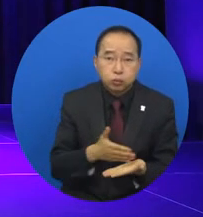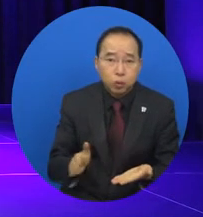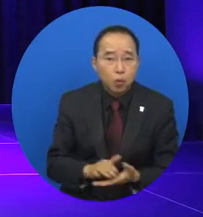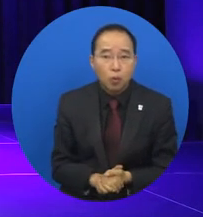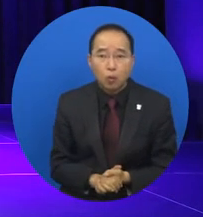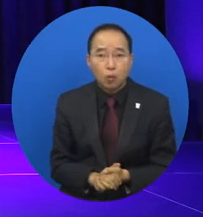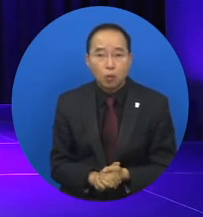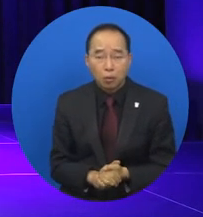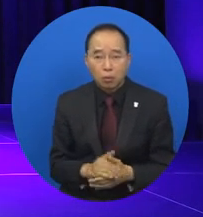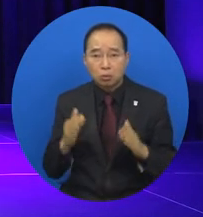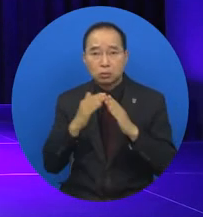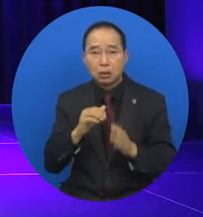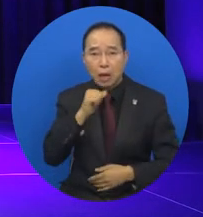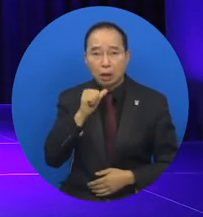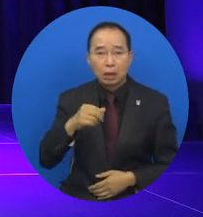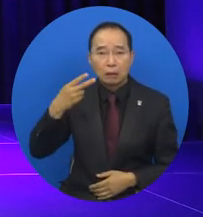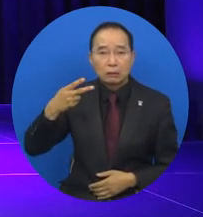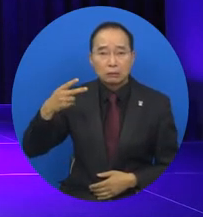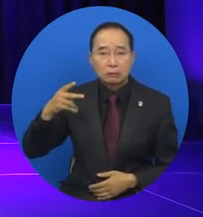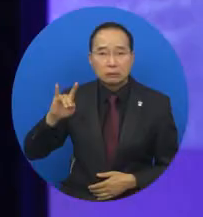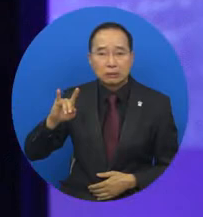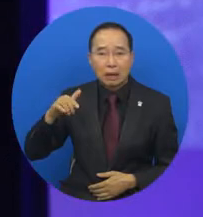하나 없었다는 게 그렇게 서러웠던 거예요.